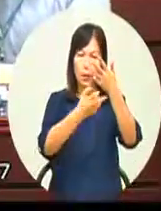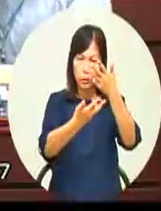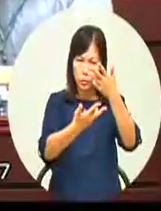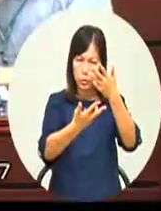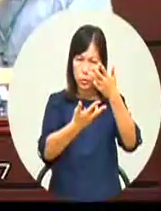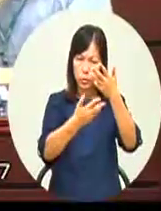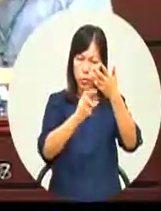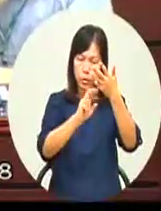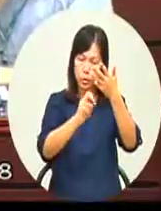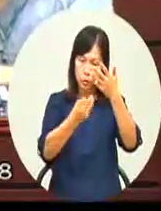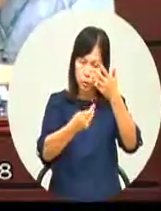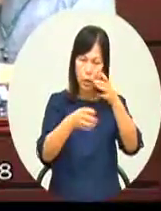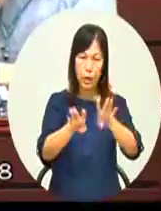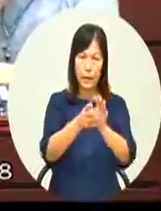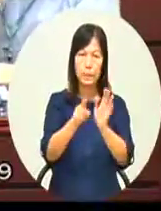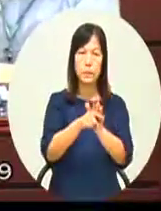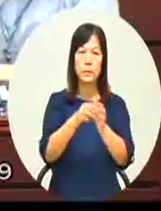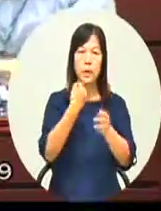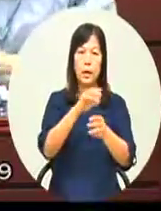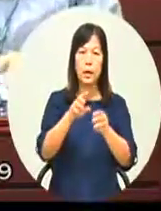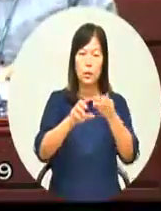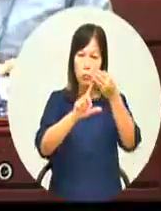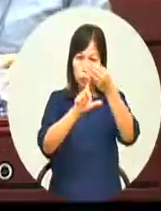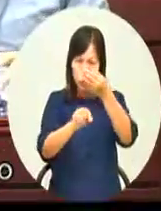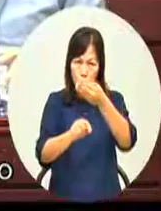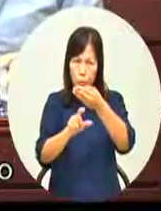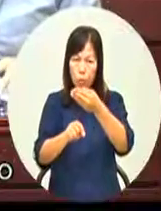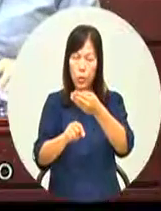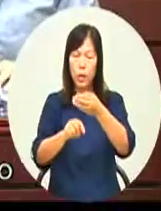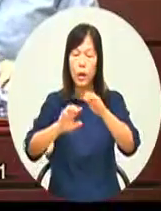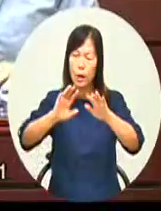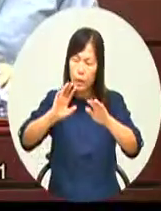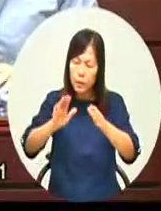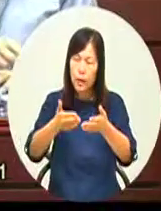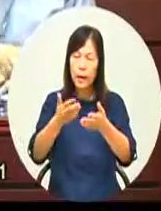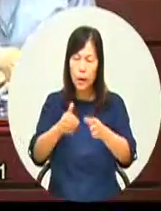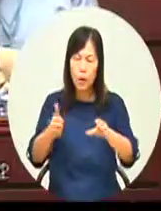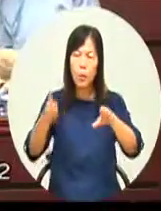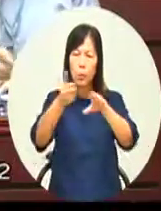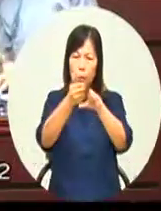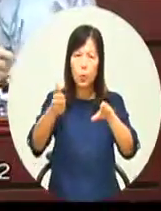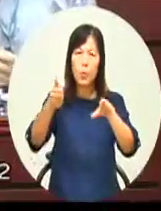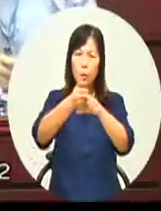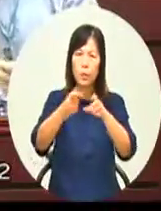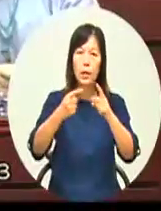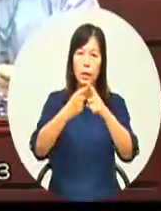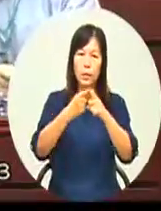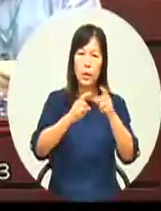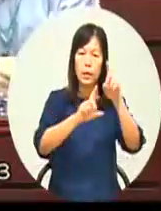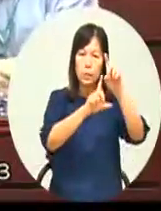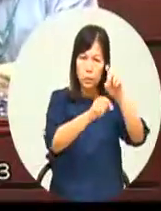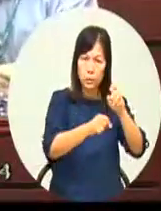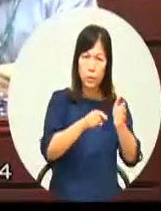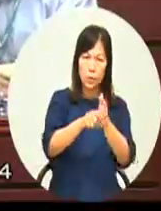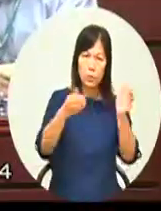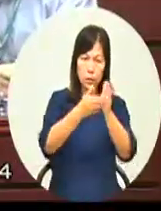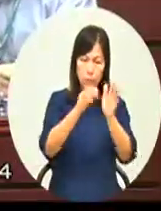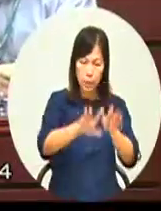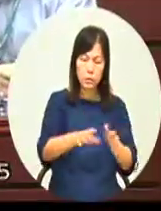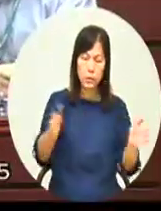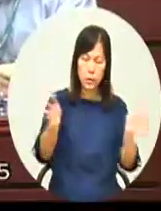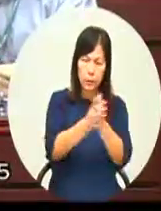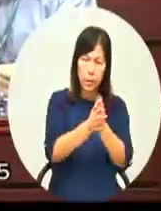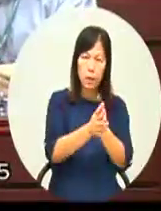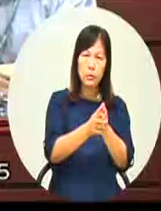哈，刚开始，那9月呢，大概我们的搭乘的人跟10月到目前为止搭乘的人，大概已